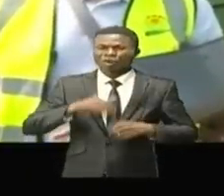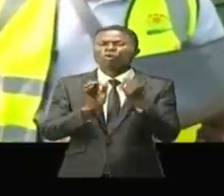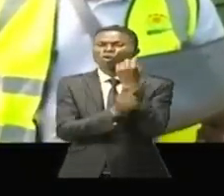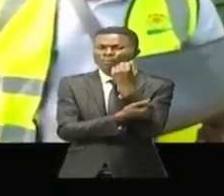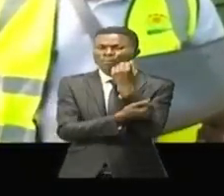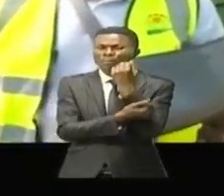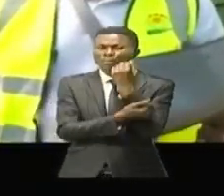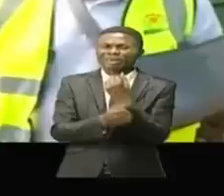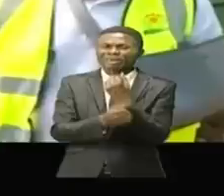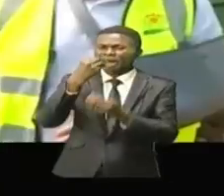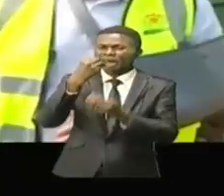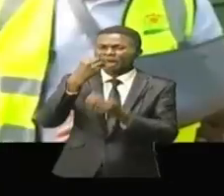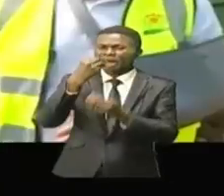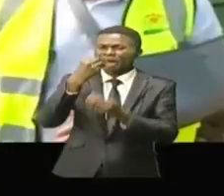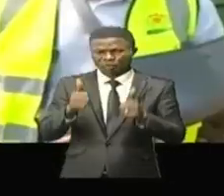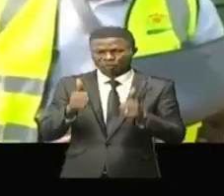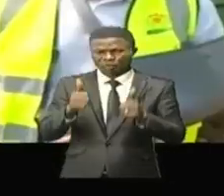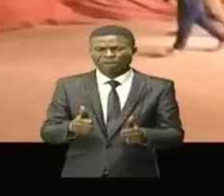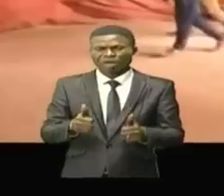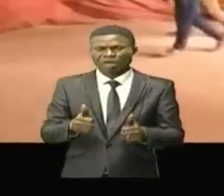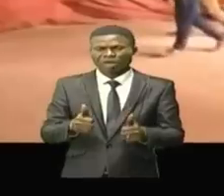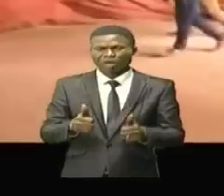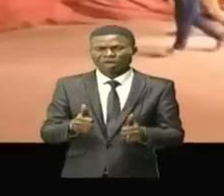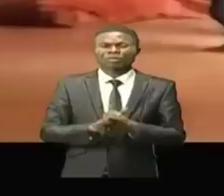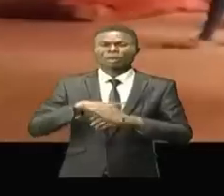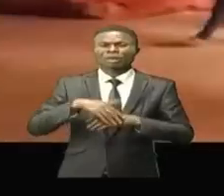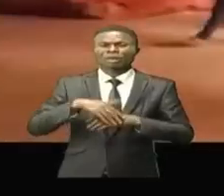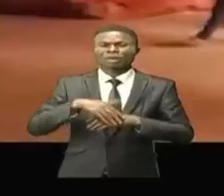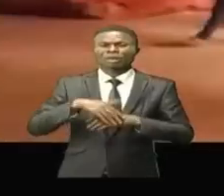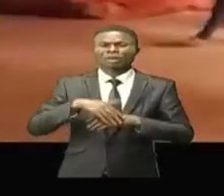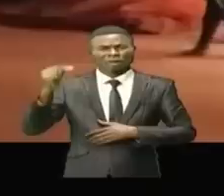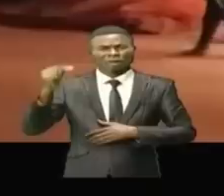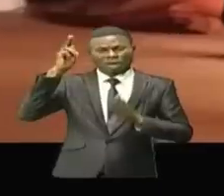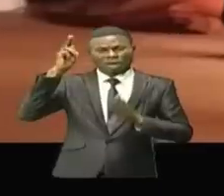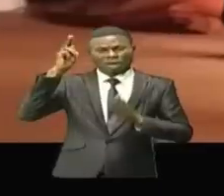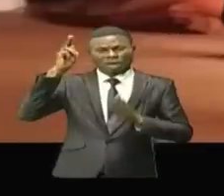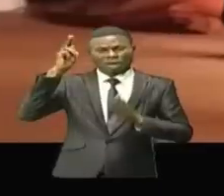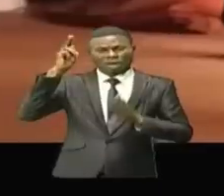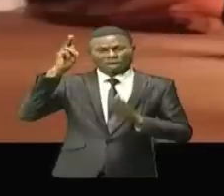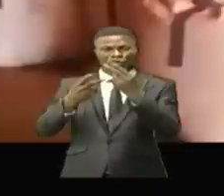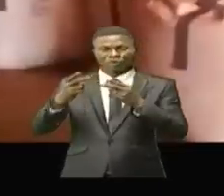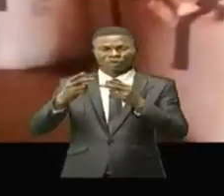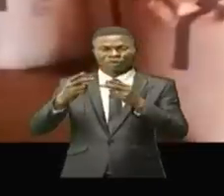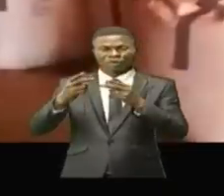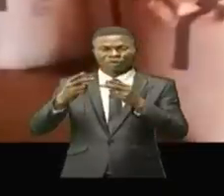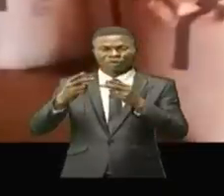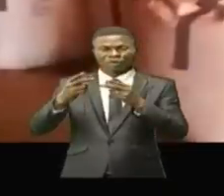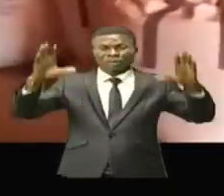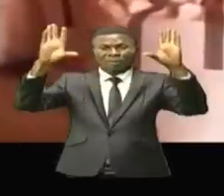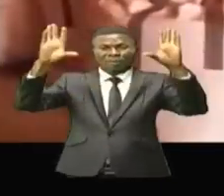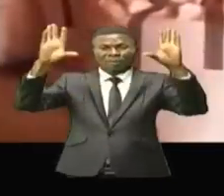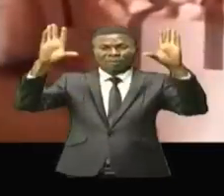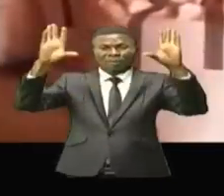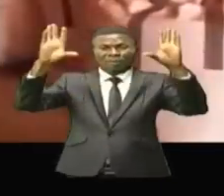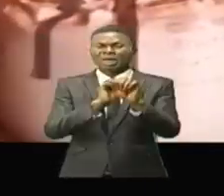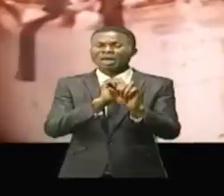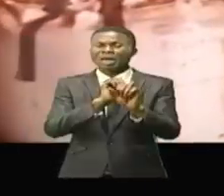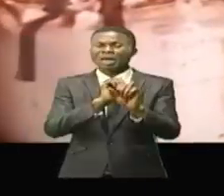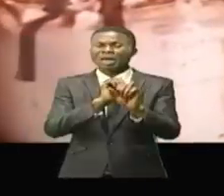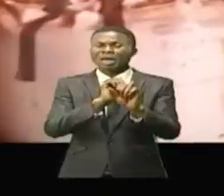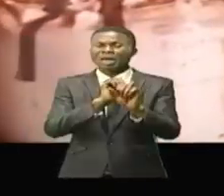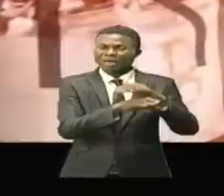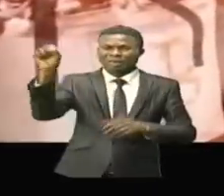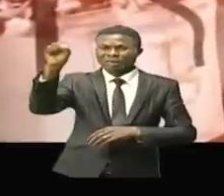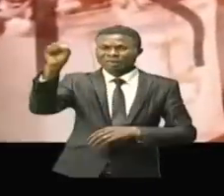et de s'alimenter comme il se doit. Par la suite, le gouverneur visitera les dépôts où sont stockées des tonnes de soja. Occasion pour